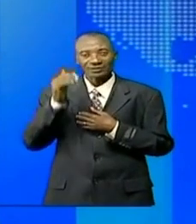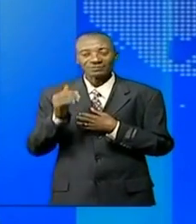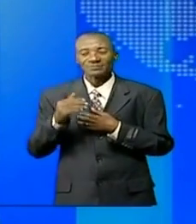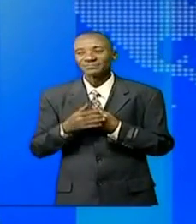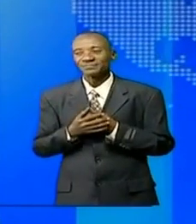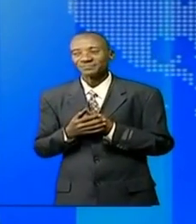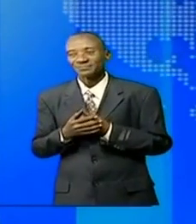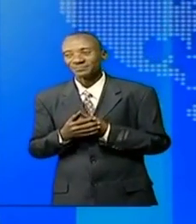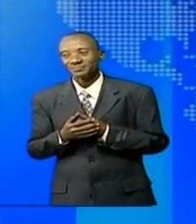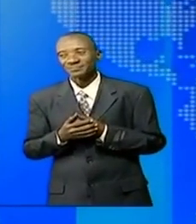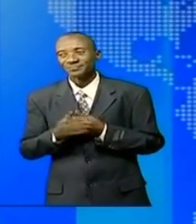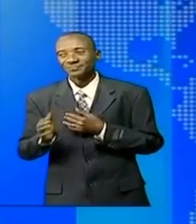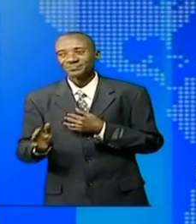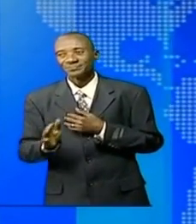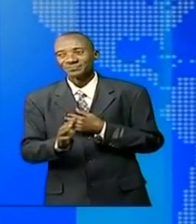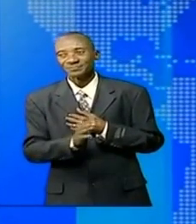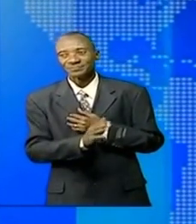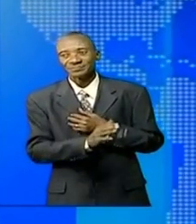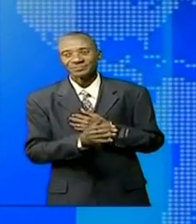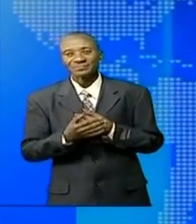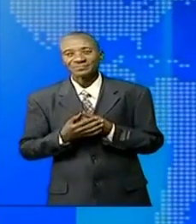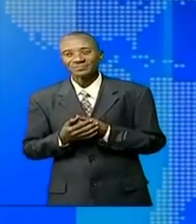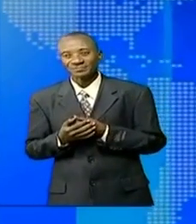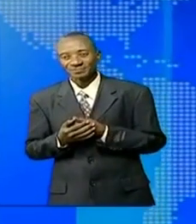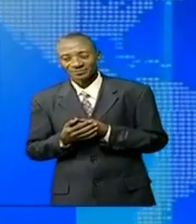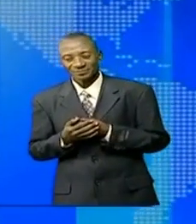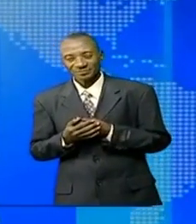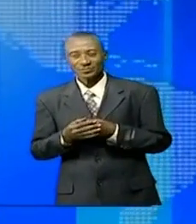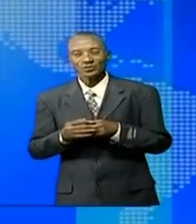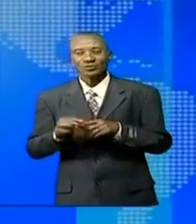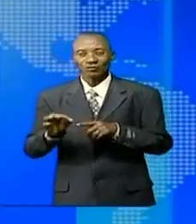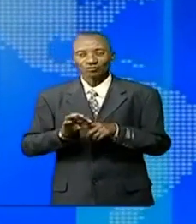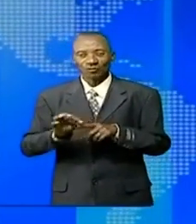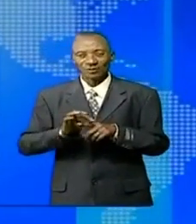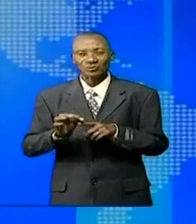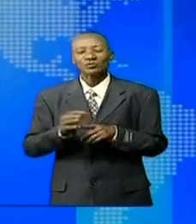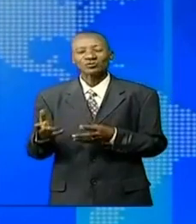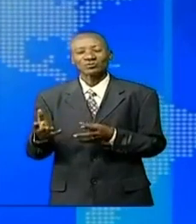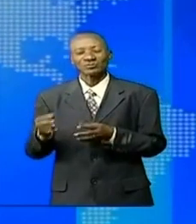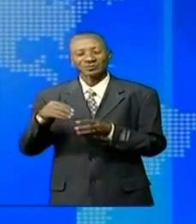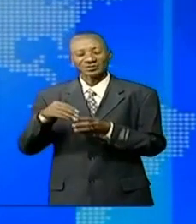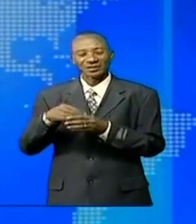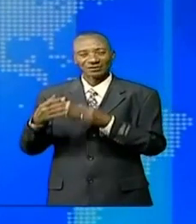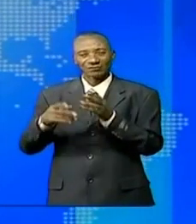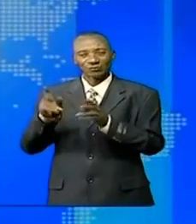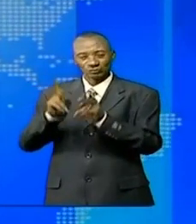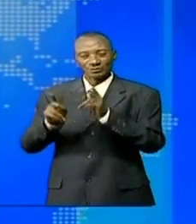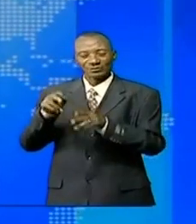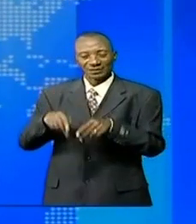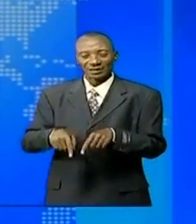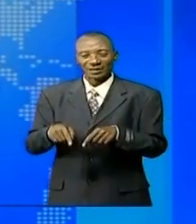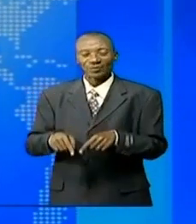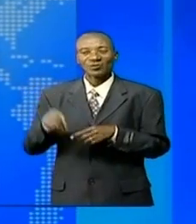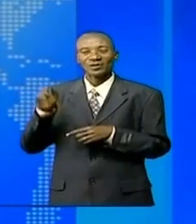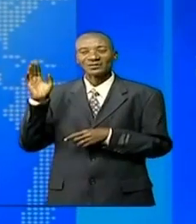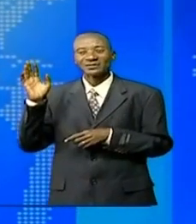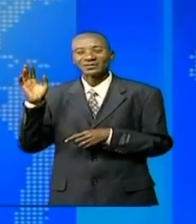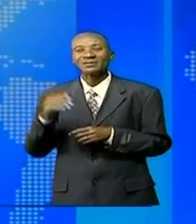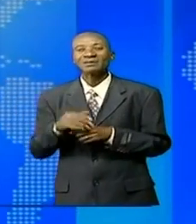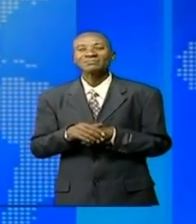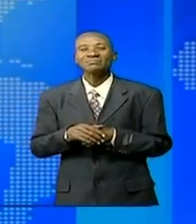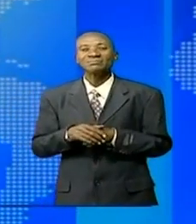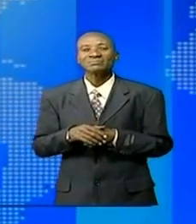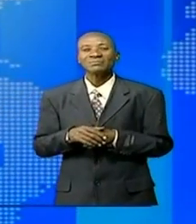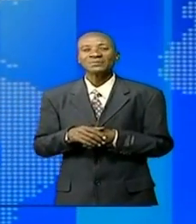Parlons de suite attelé de formation des ingénieurs en bâtiments et travaux publics ouverts à Kinshasa. Les ingénieurs membres de la